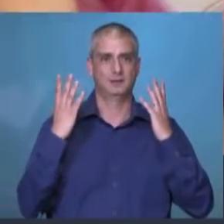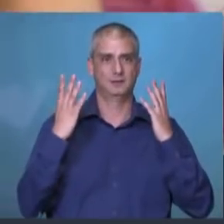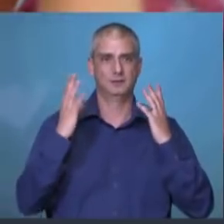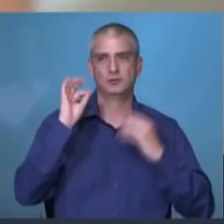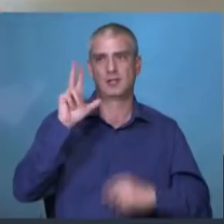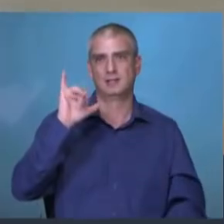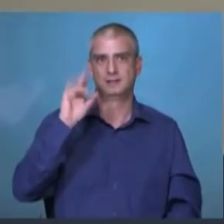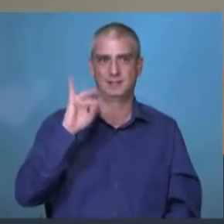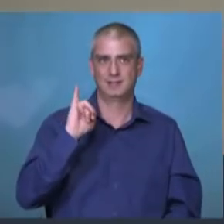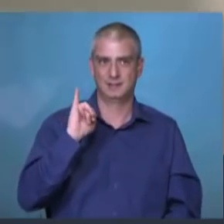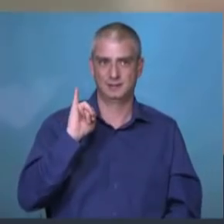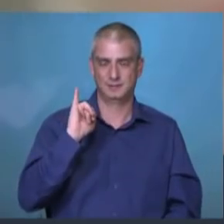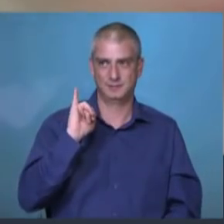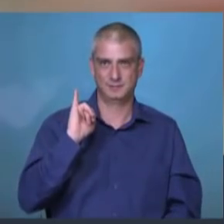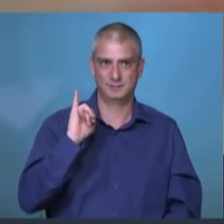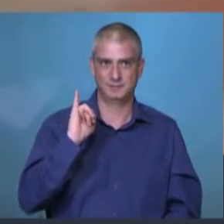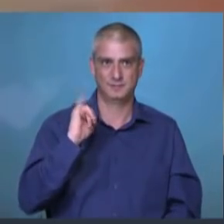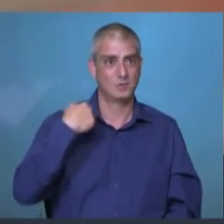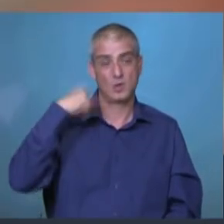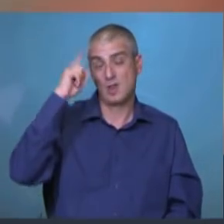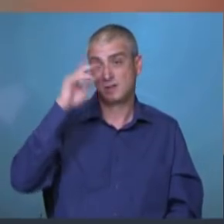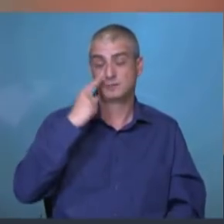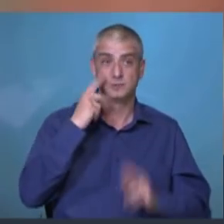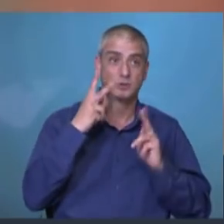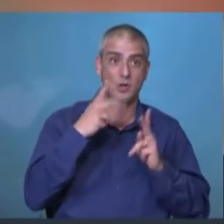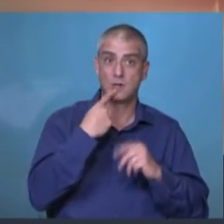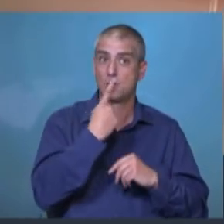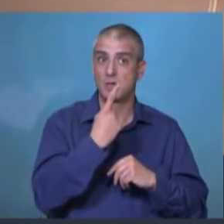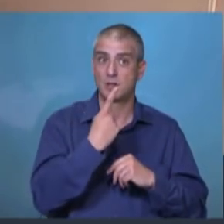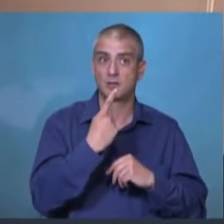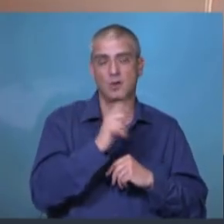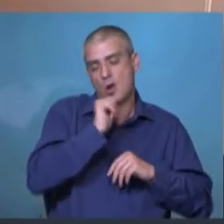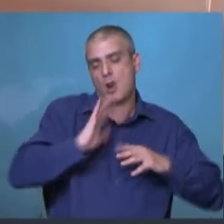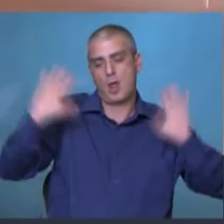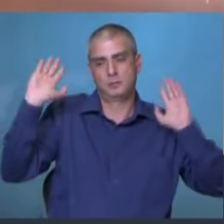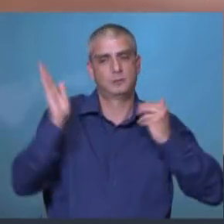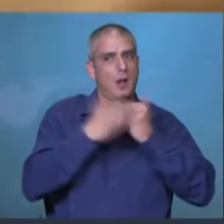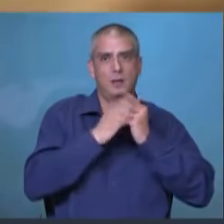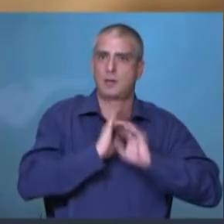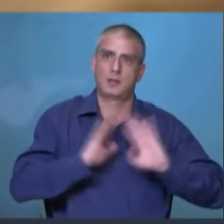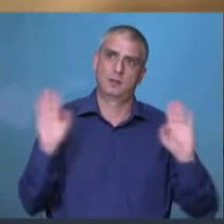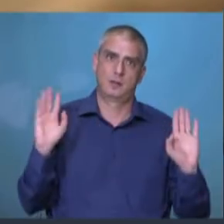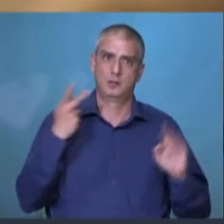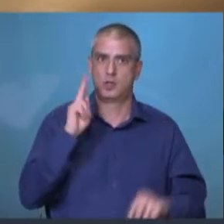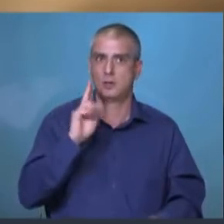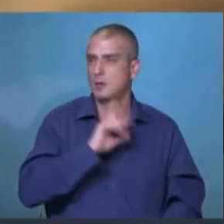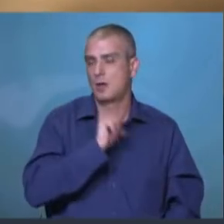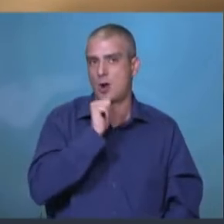ציקי. אני לא יודעת אם בצחוק הייתה אומרת שהיא לא רוצה להתחתן יותר אף